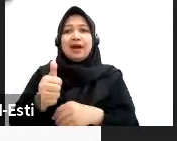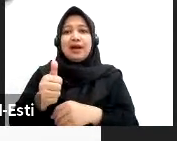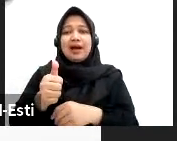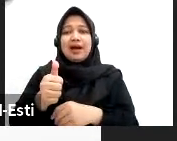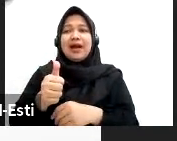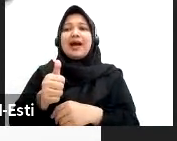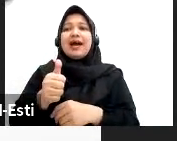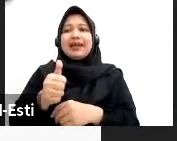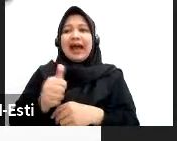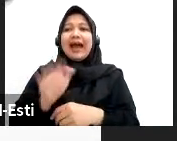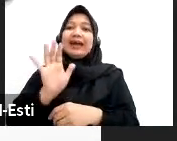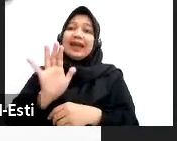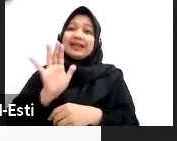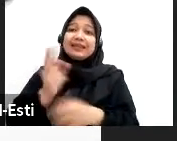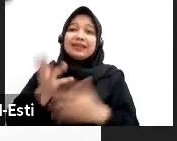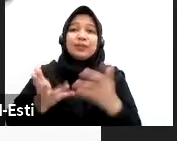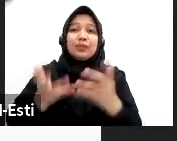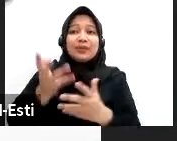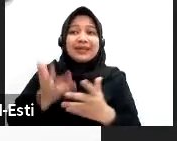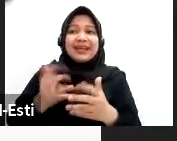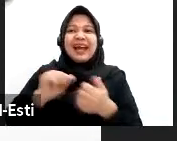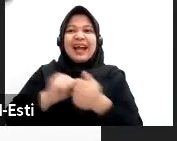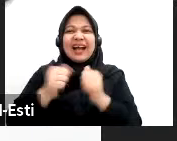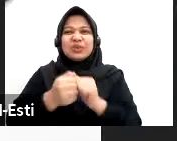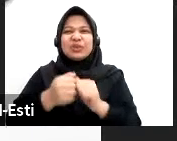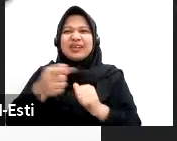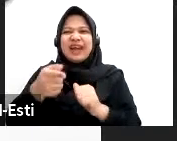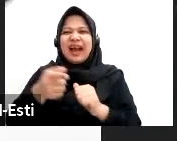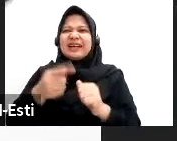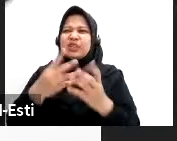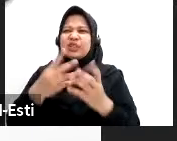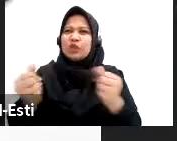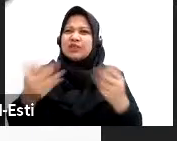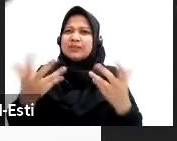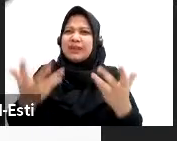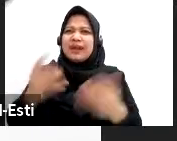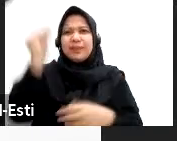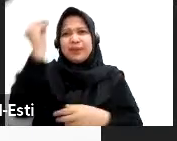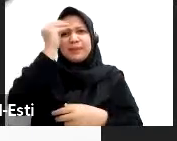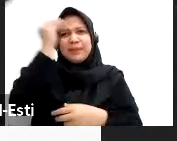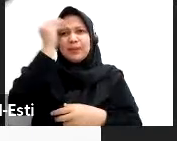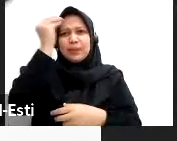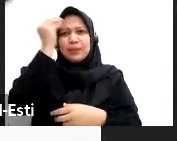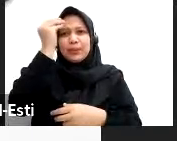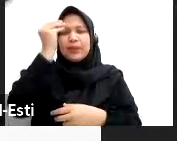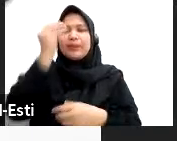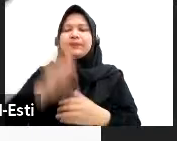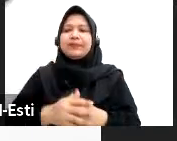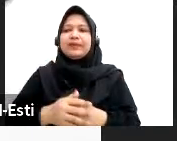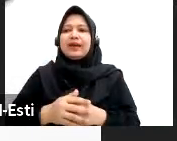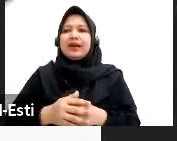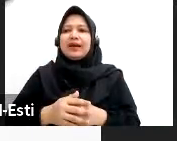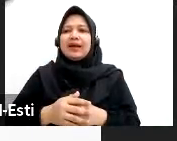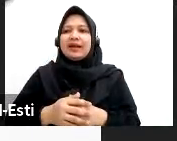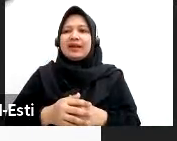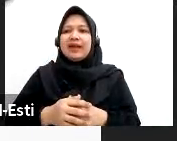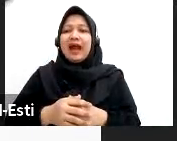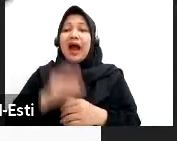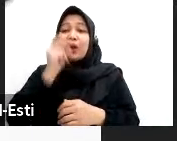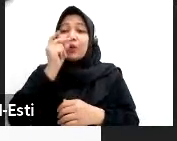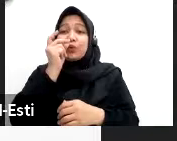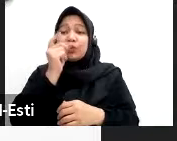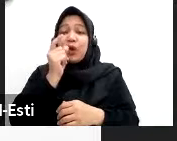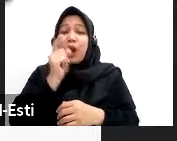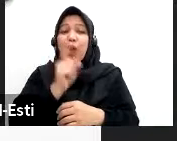akan membuat bingung ini kasus mau diselesaikan kemana-mana Hai masih untung kalau dia tahu atau sadar